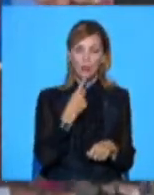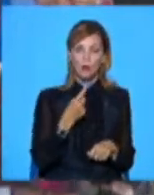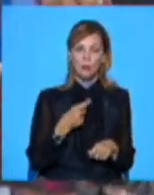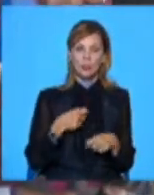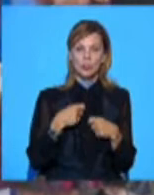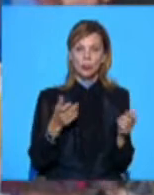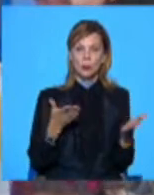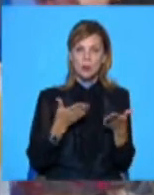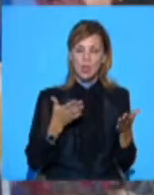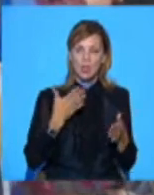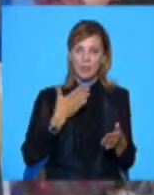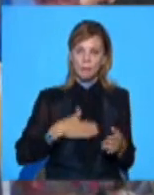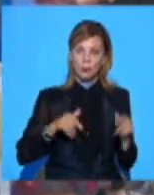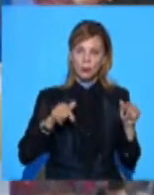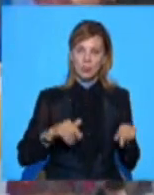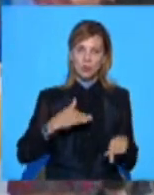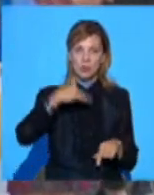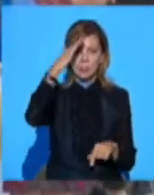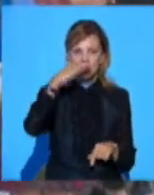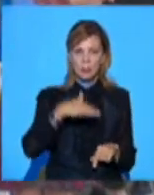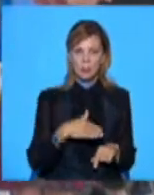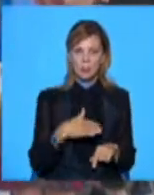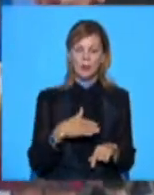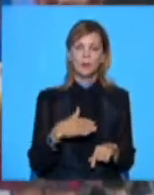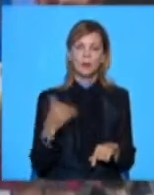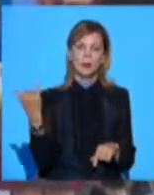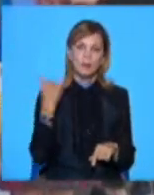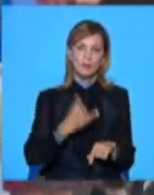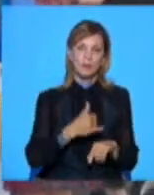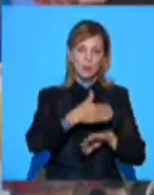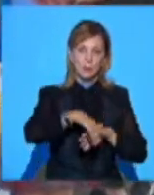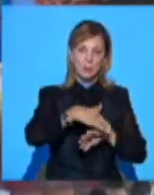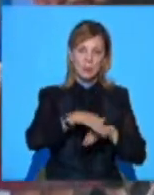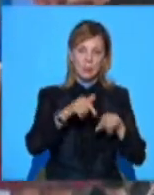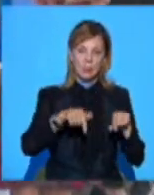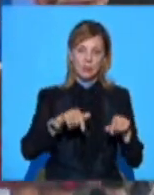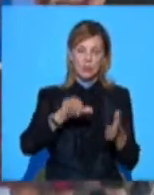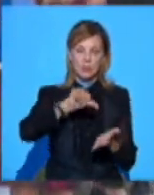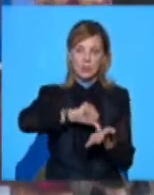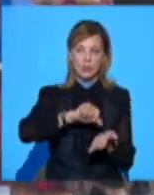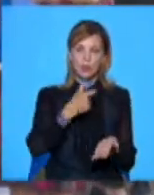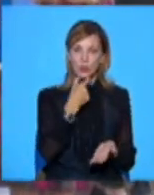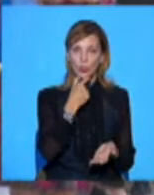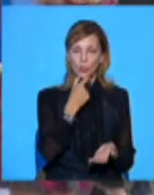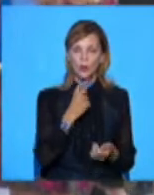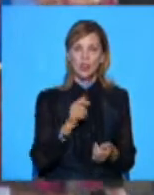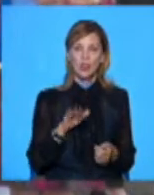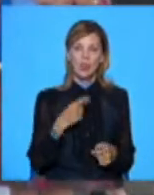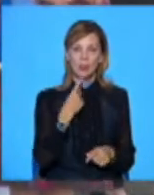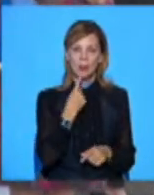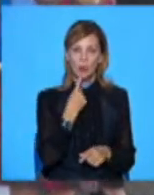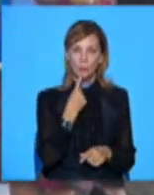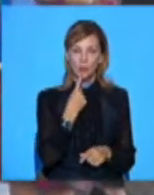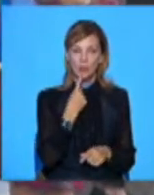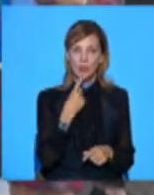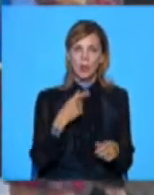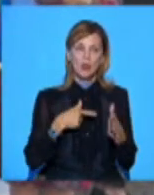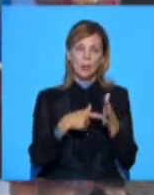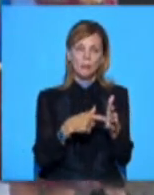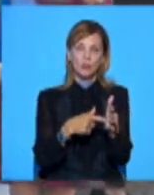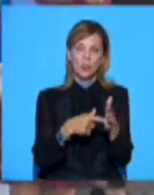care în aceste zile vor fi pe strada Teodor Aman și în centrul vechi al municipiului Craiova, le vor